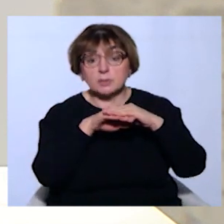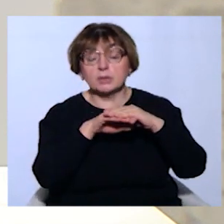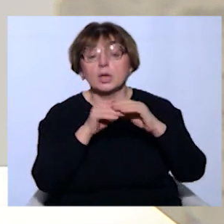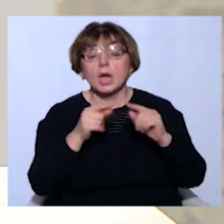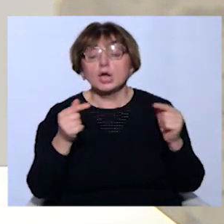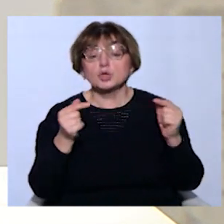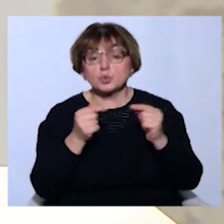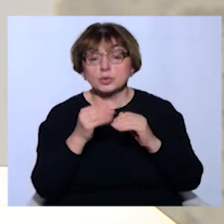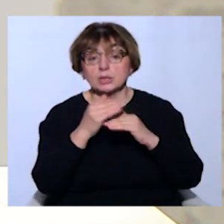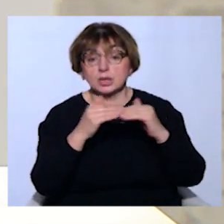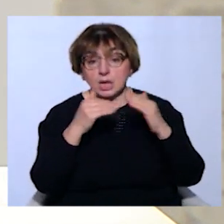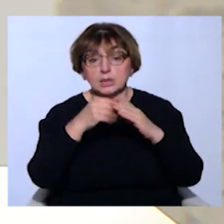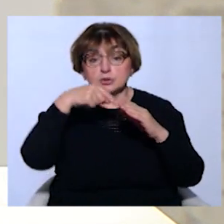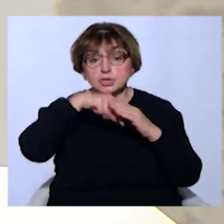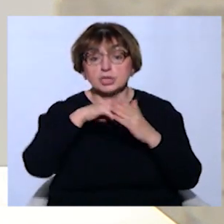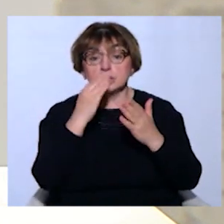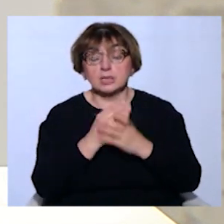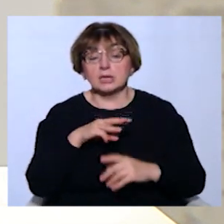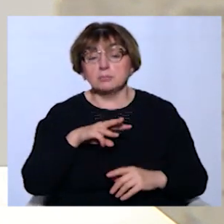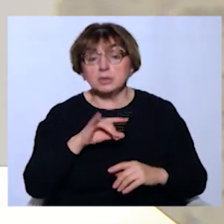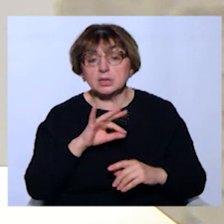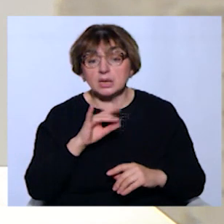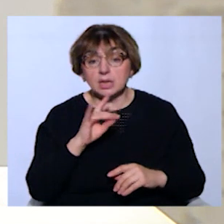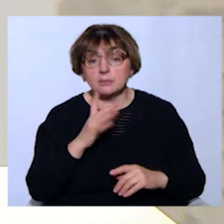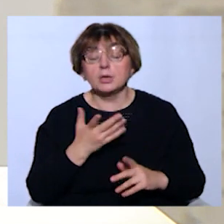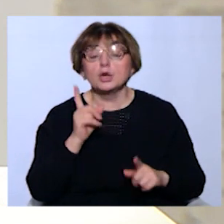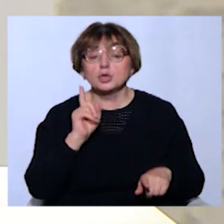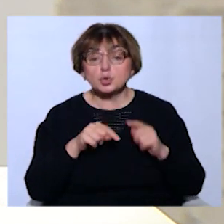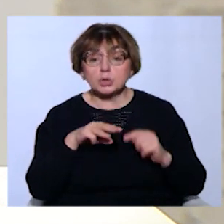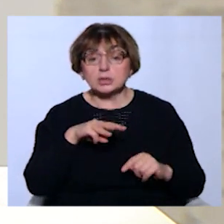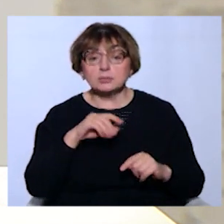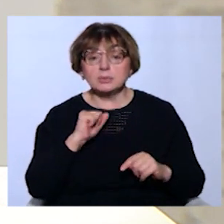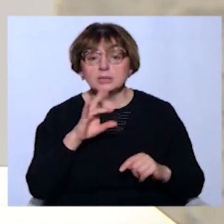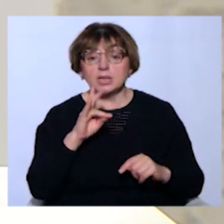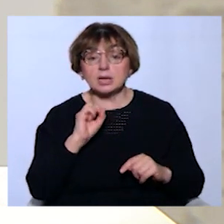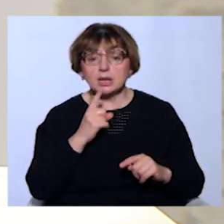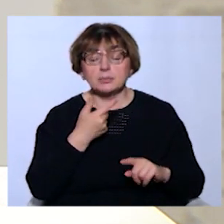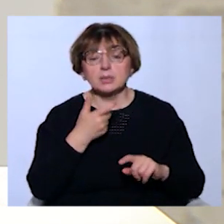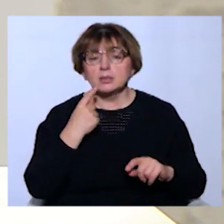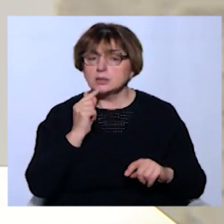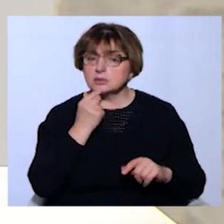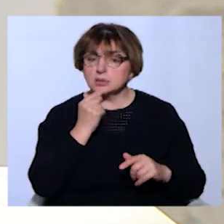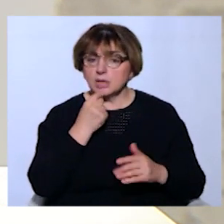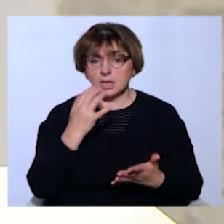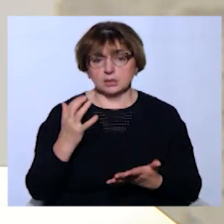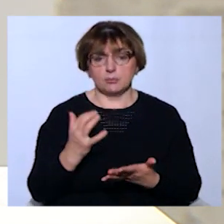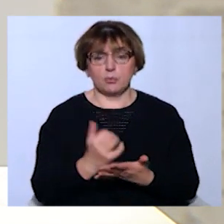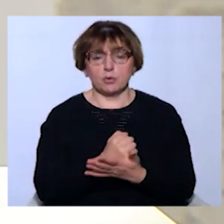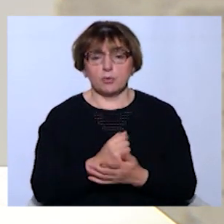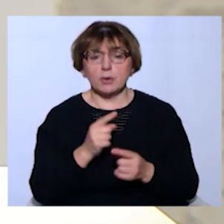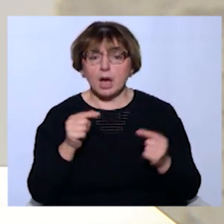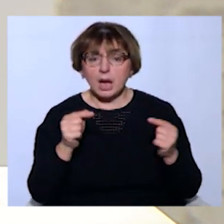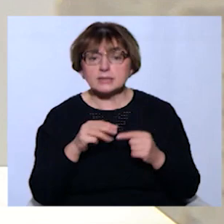მინერალებისგან. მაგრამ არის ესეთი რაღაც, რომ ზოგიერთი მინერალი ძნელად მოიპოვება და